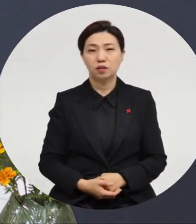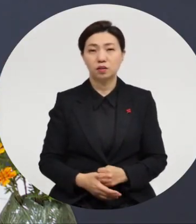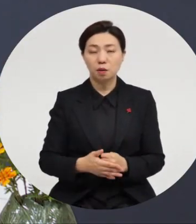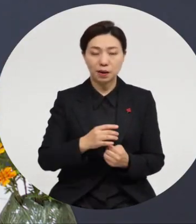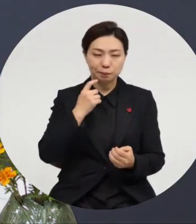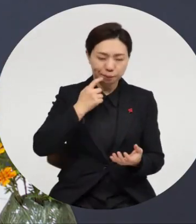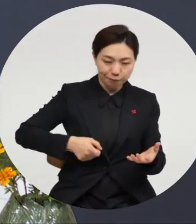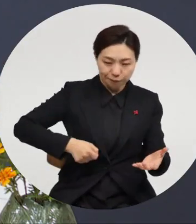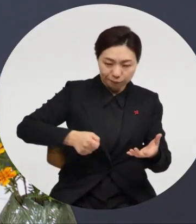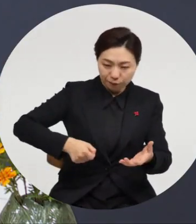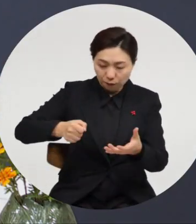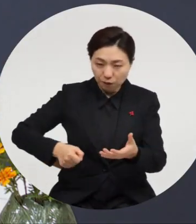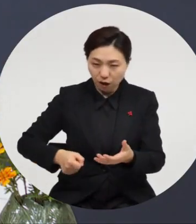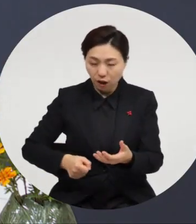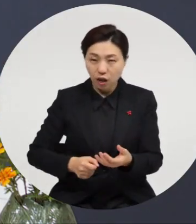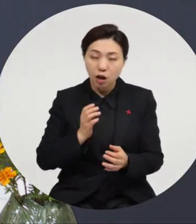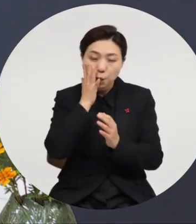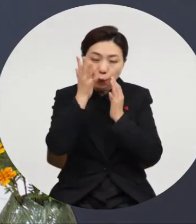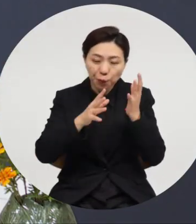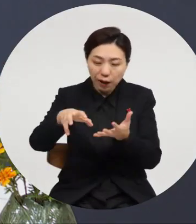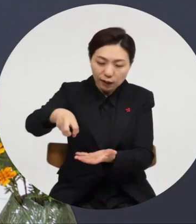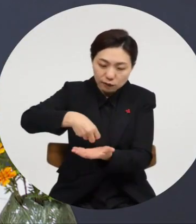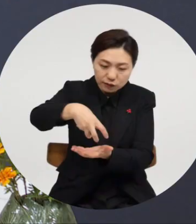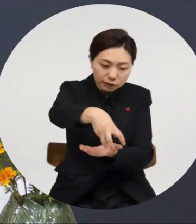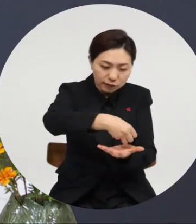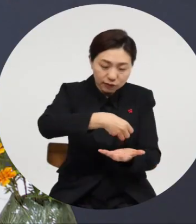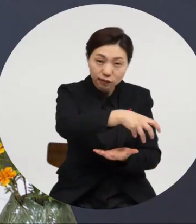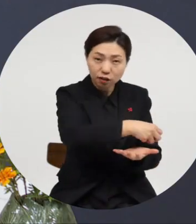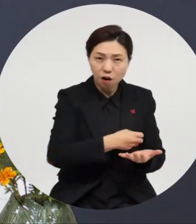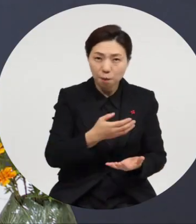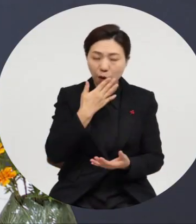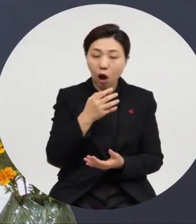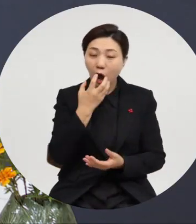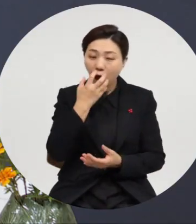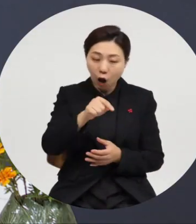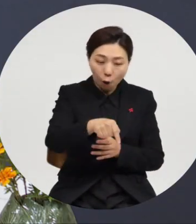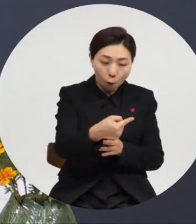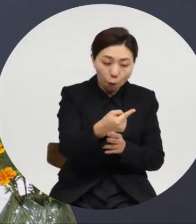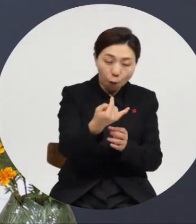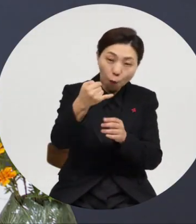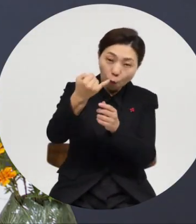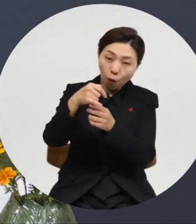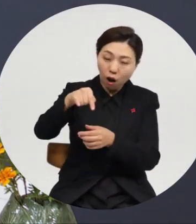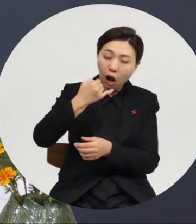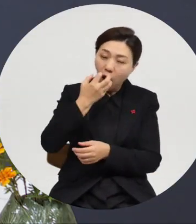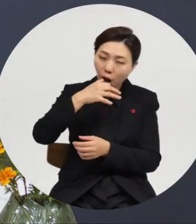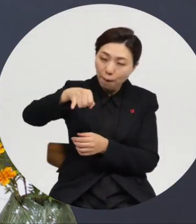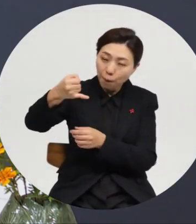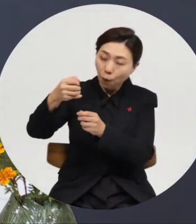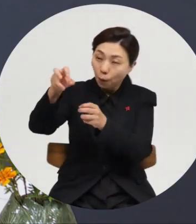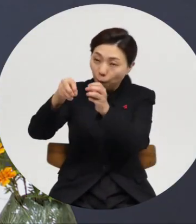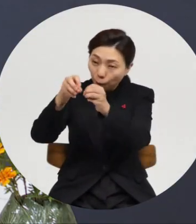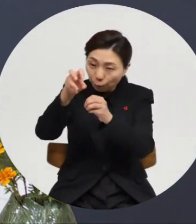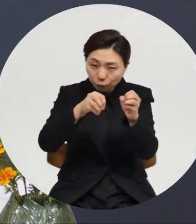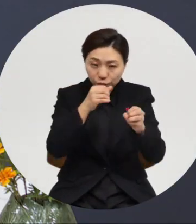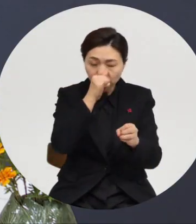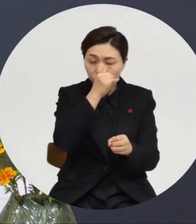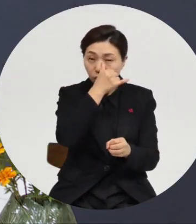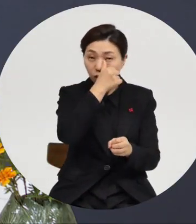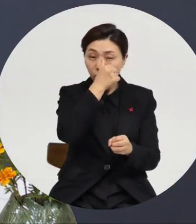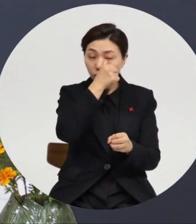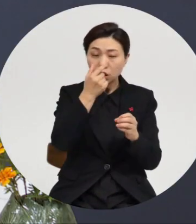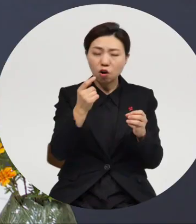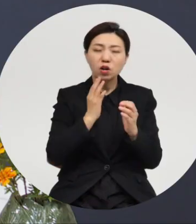이거예요. 그러니까 약치는 일도 있고 풀 뽑는 일도 있고 뭐 고추 딸 일도 있고